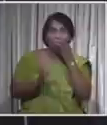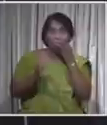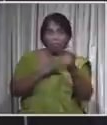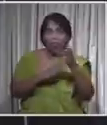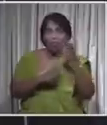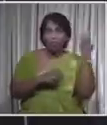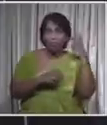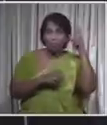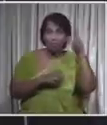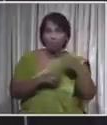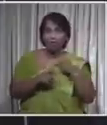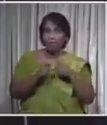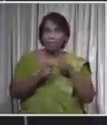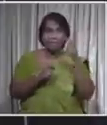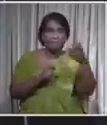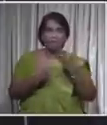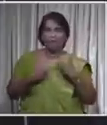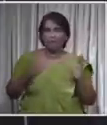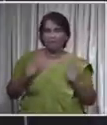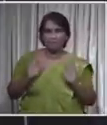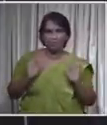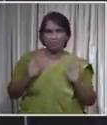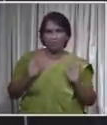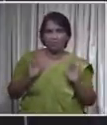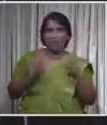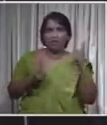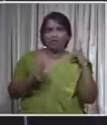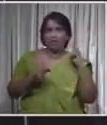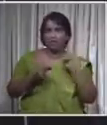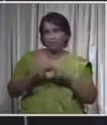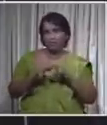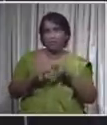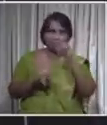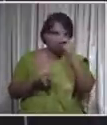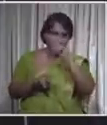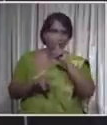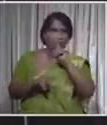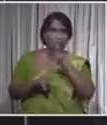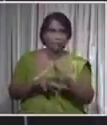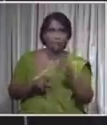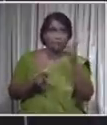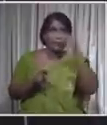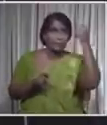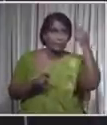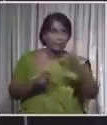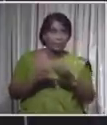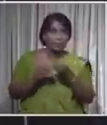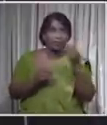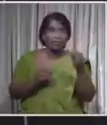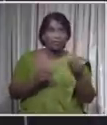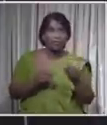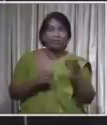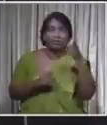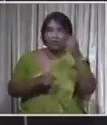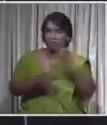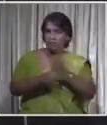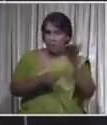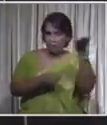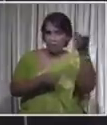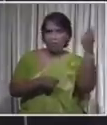ගහපුන්ට අපි පඩි ගෙව්වේ නෑ. කොන්සගා මහත්තයා මේක නිතරම කියනවා. පඩි ගෙව්වේ මේ ආණ්ඩුවෙන්